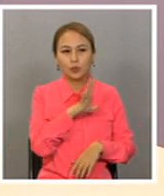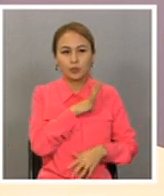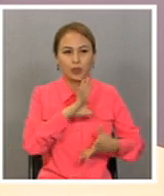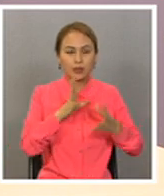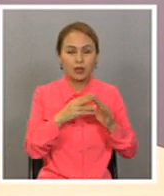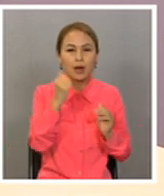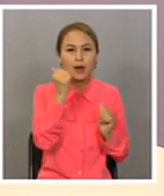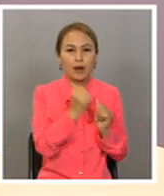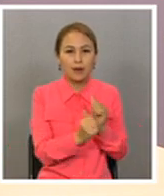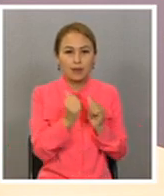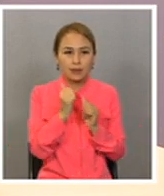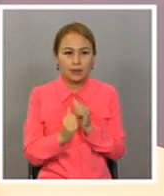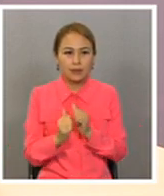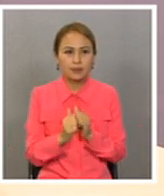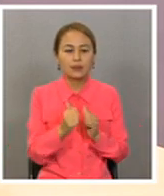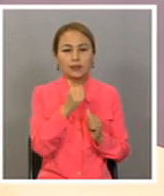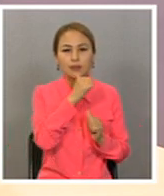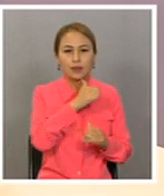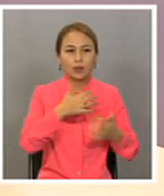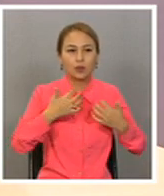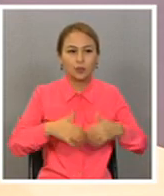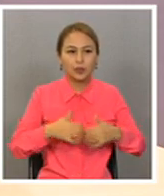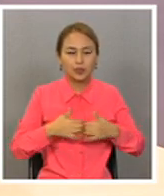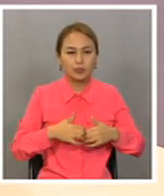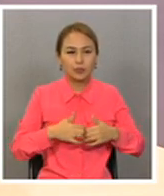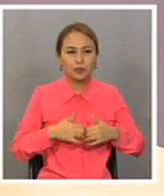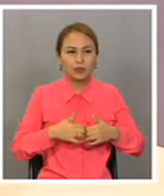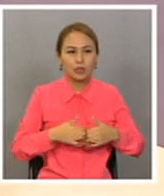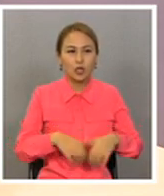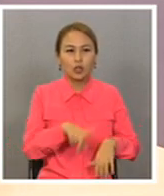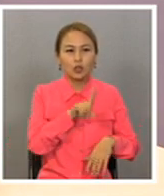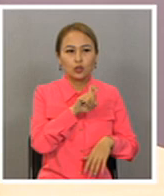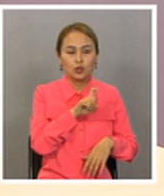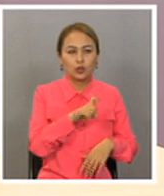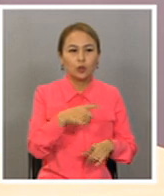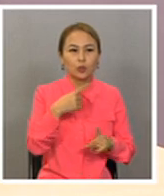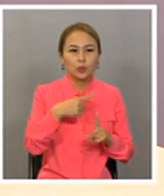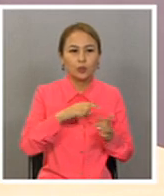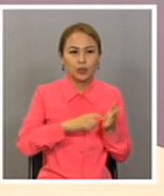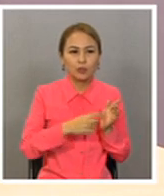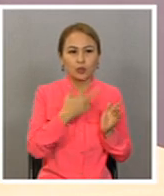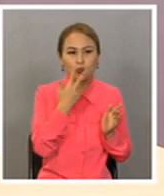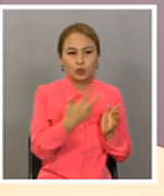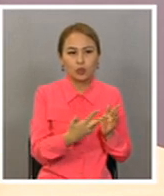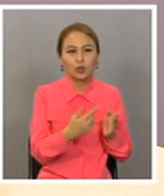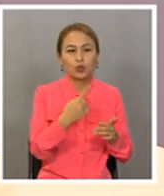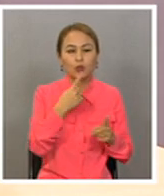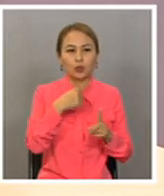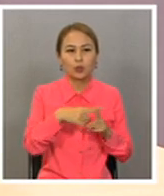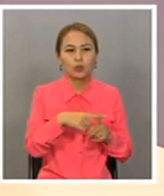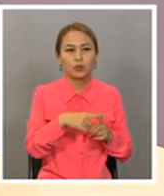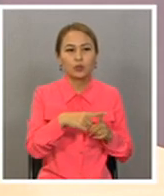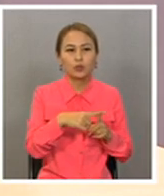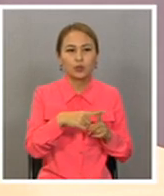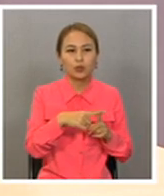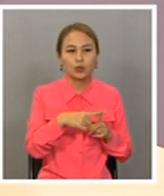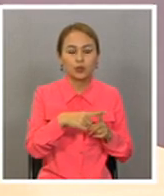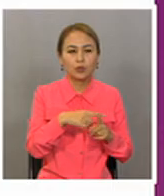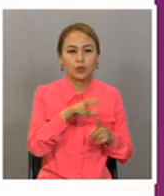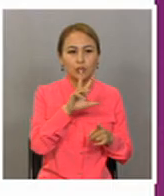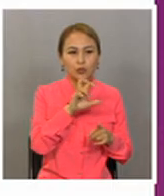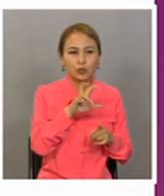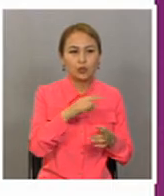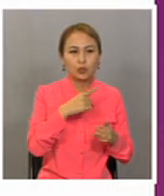әр қайсысын санға көбейтеміз. 100-ді 3-ке көбейтсек 300, 10-ды 3-ке көбейтсек